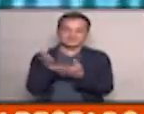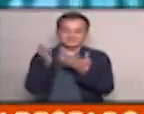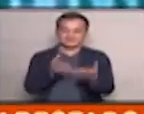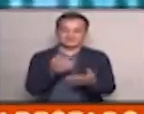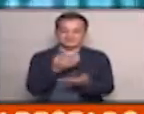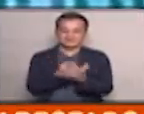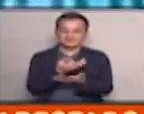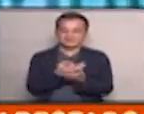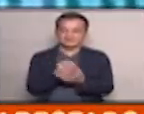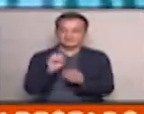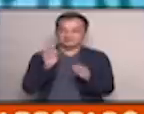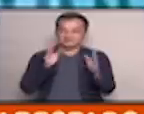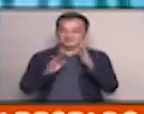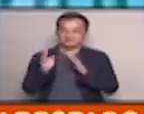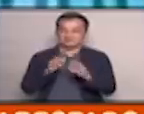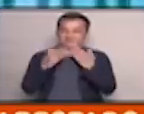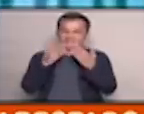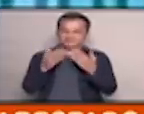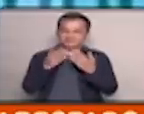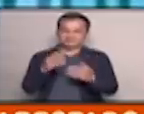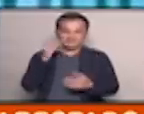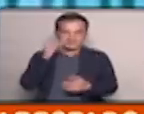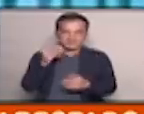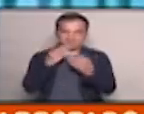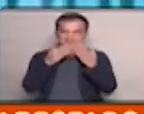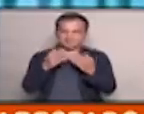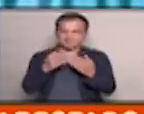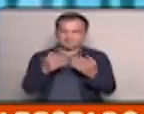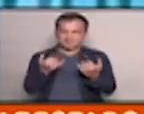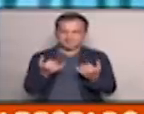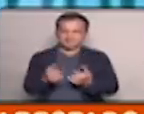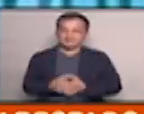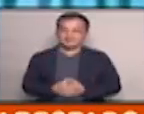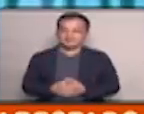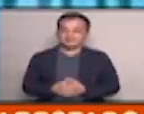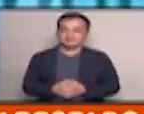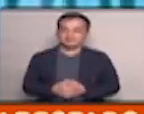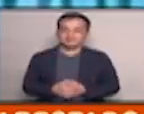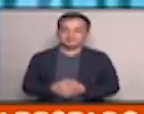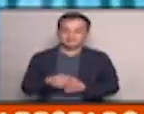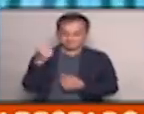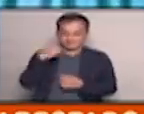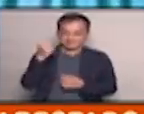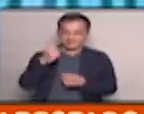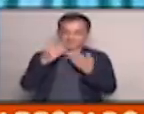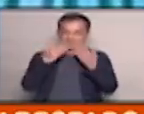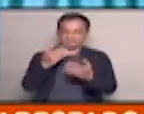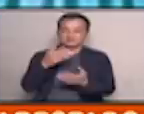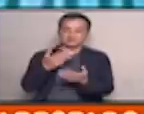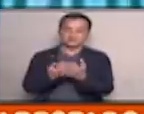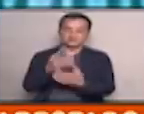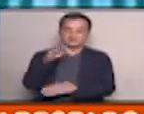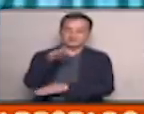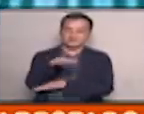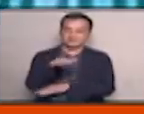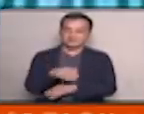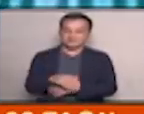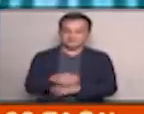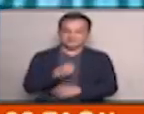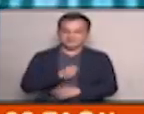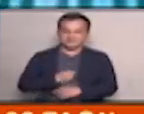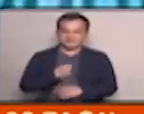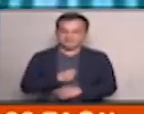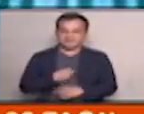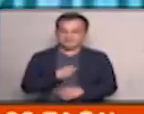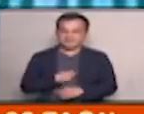Sige po, walang problema, ay, sir. Salamat. Madam, salamat kung gano'n, ngayon pa lamang. Opo. Magandang tanghali po, ma'am, ha? Pasensya na rin po, sir, ha?